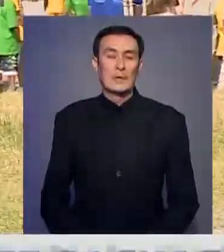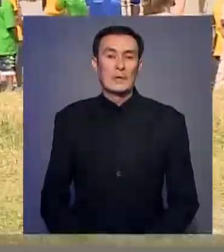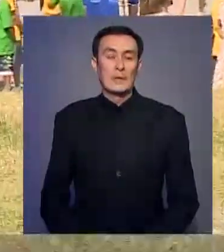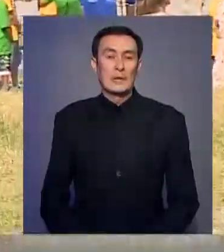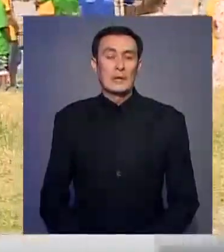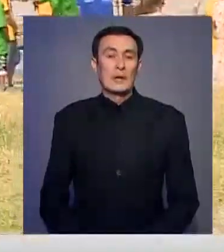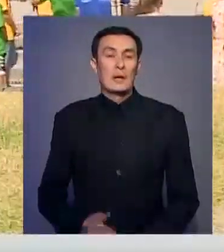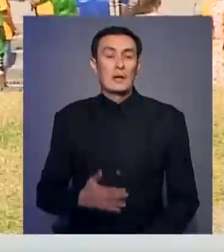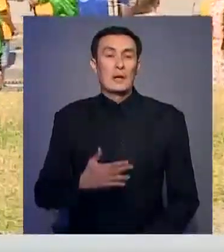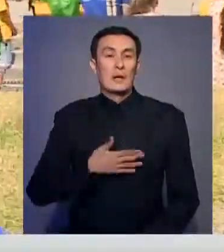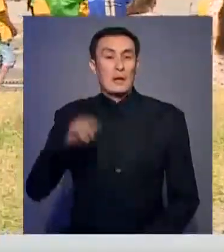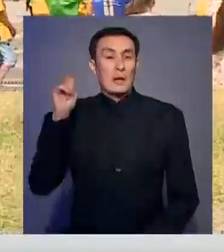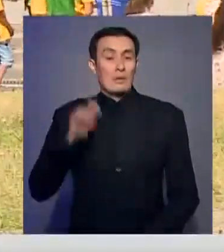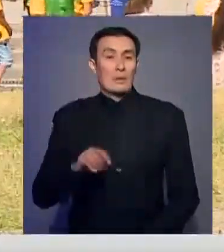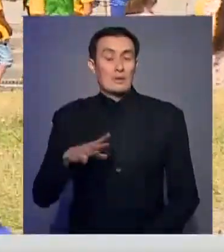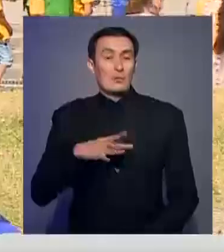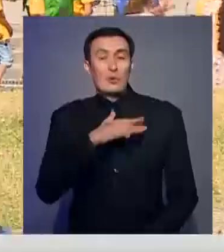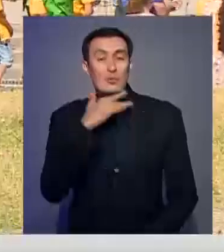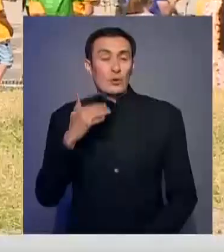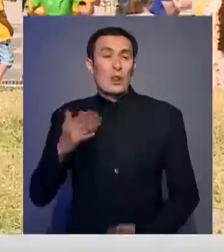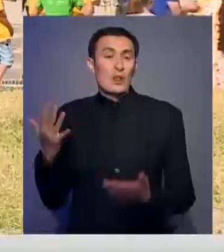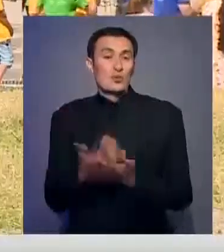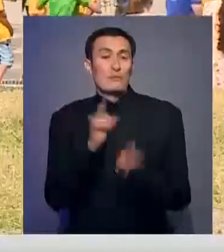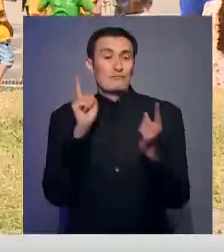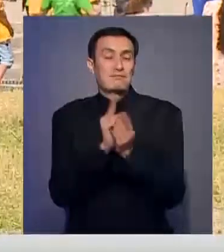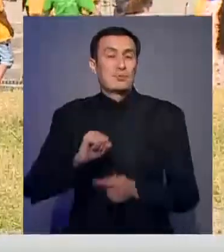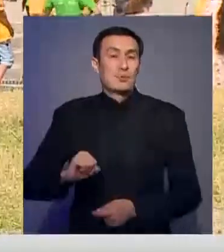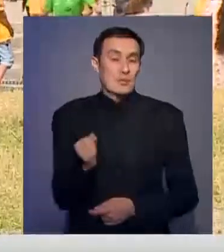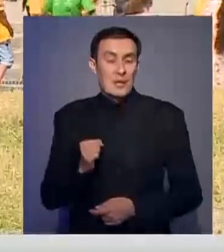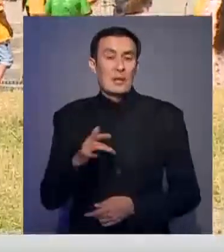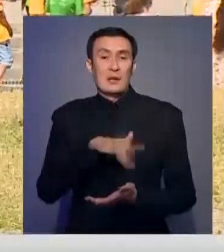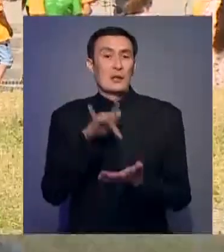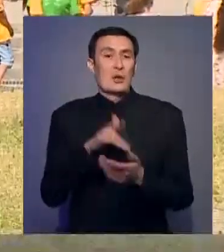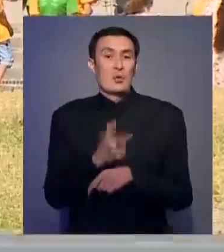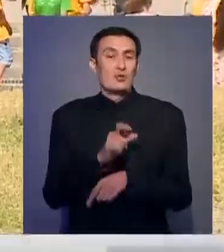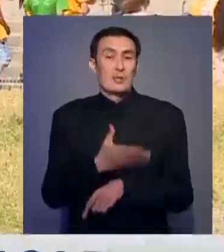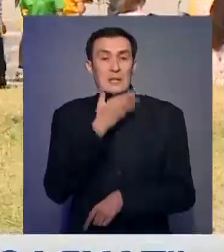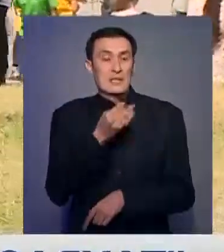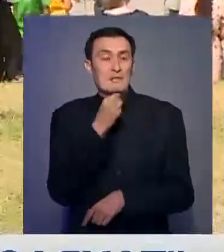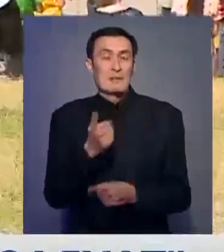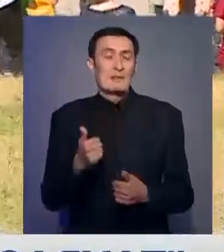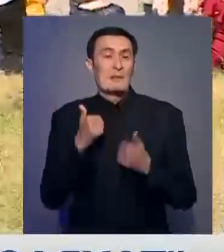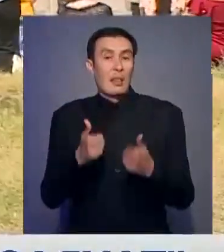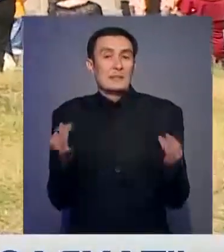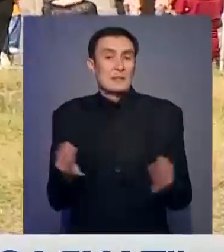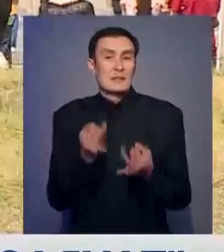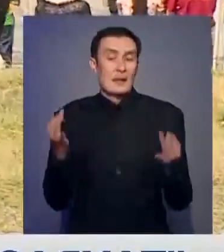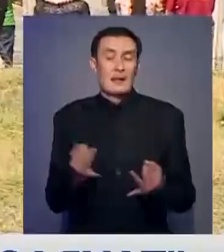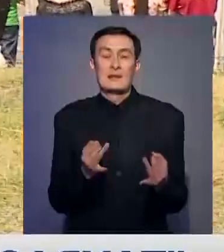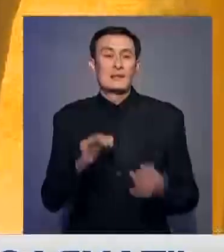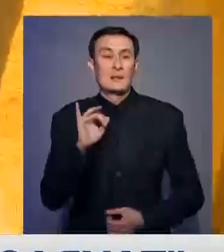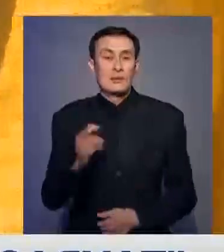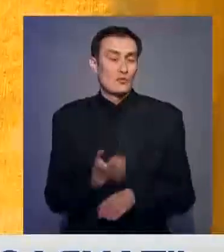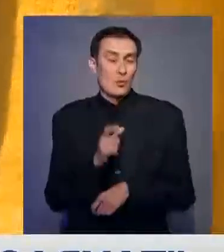Классная поездка. Классные материалы. Ну, здесь много нашел друзей. Города очень красивые, классные, интересные. И